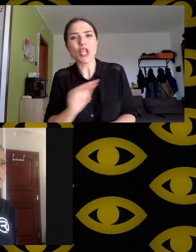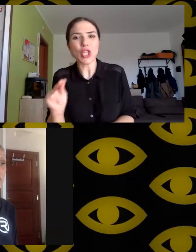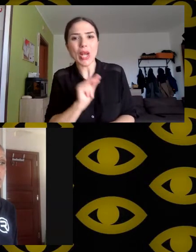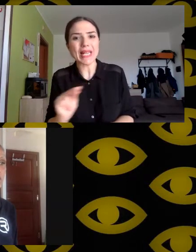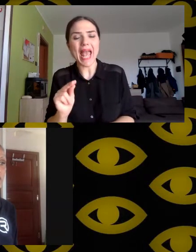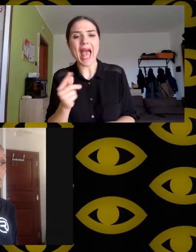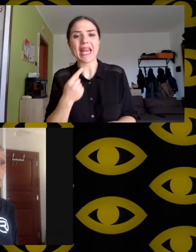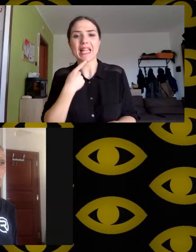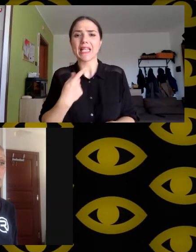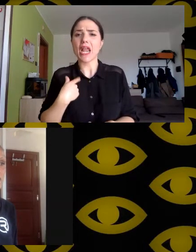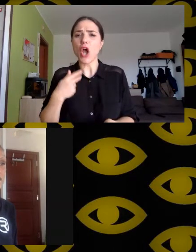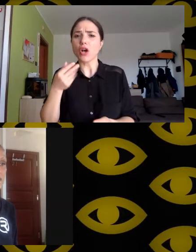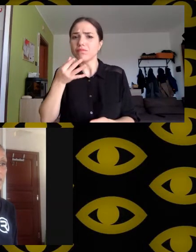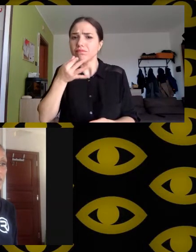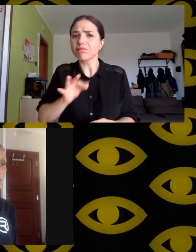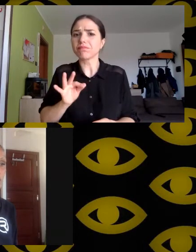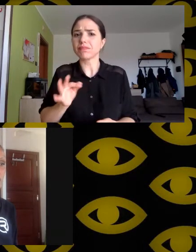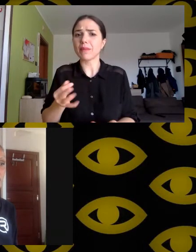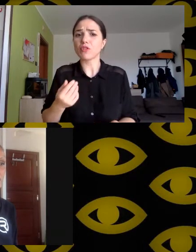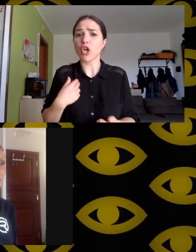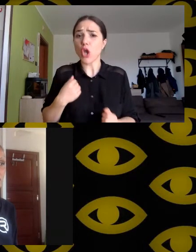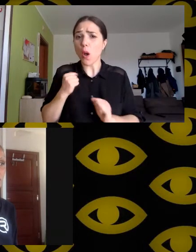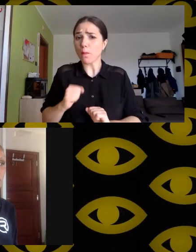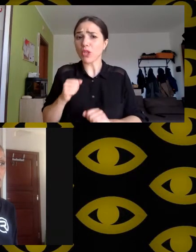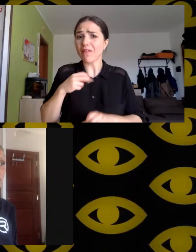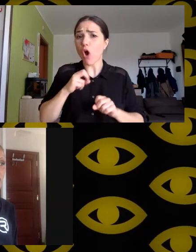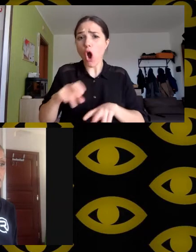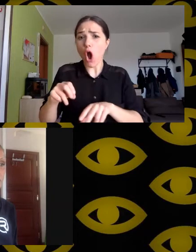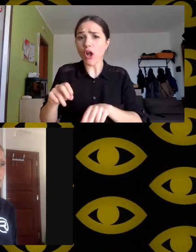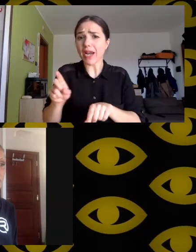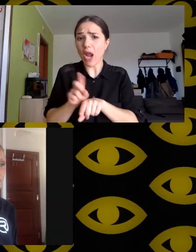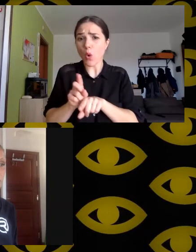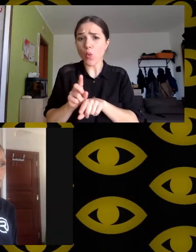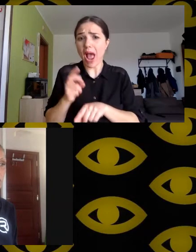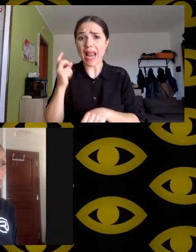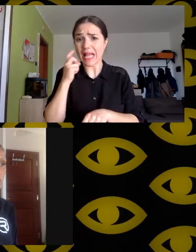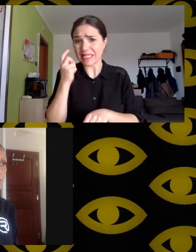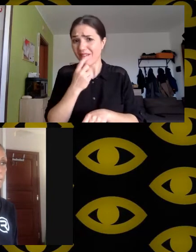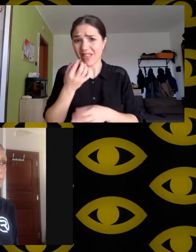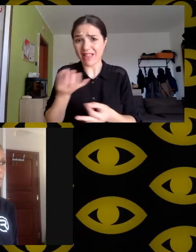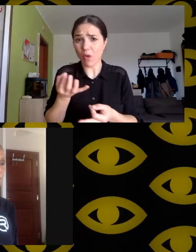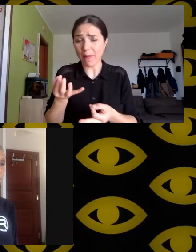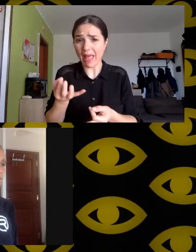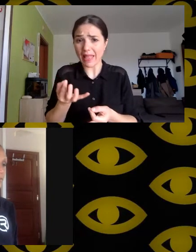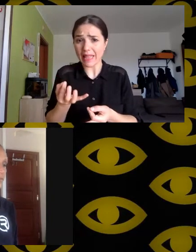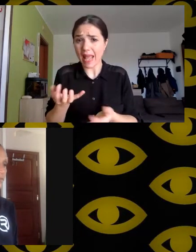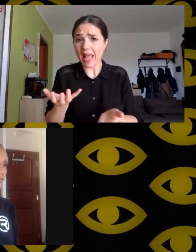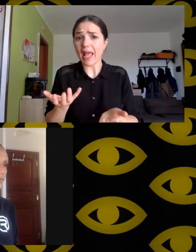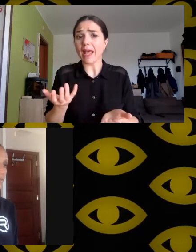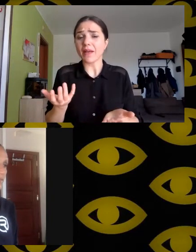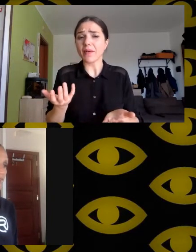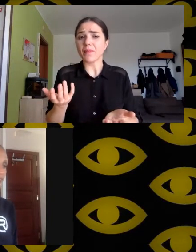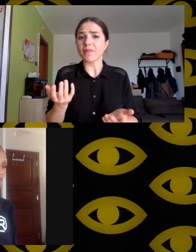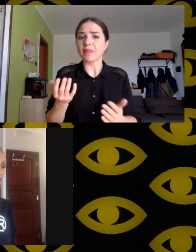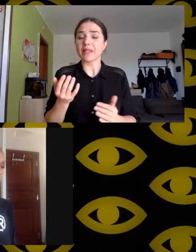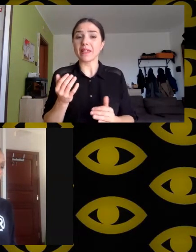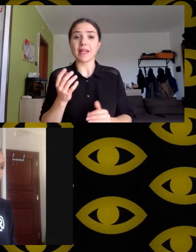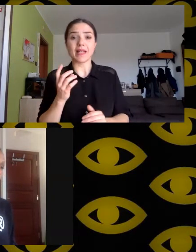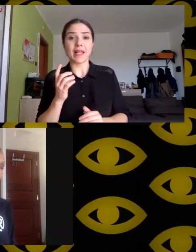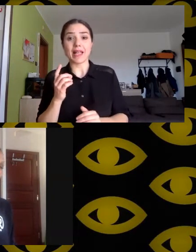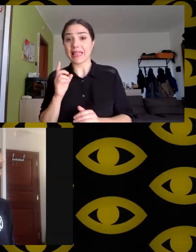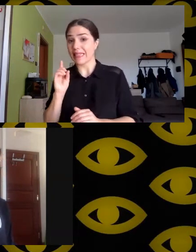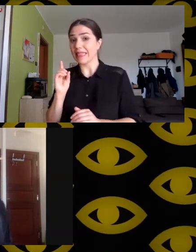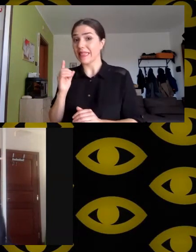che può essere correre. Io sarei stata brava a correre anche se vedevo. È esattamente quello che sto dicendo, scusa se ti interrompo,